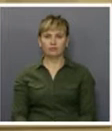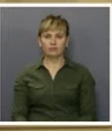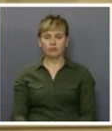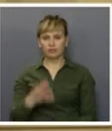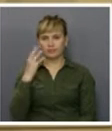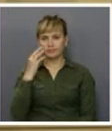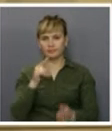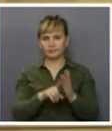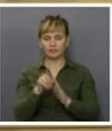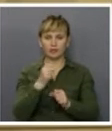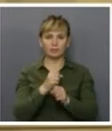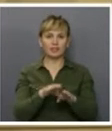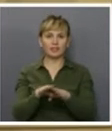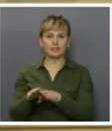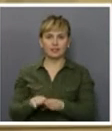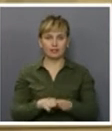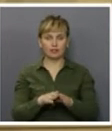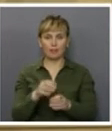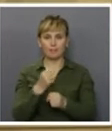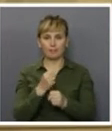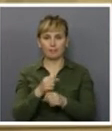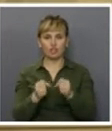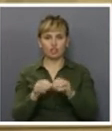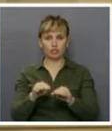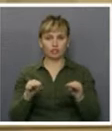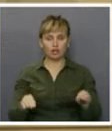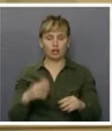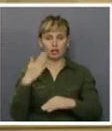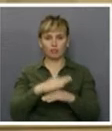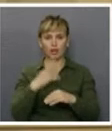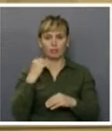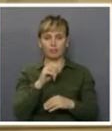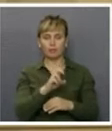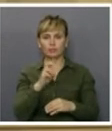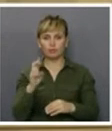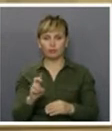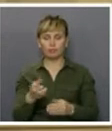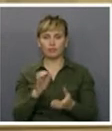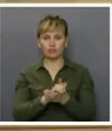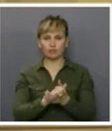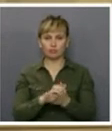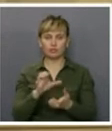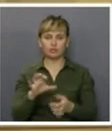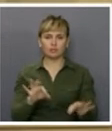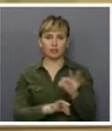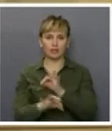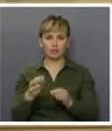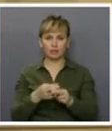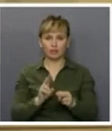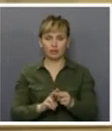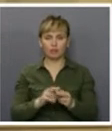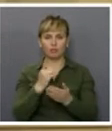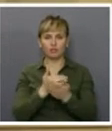В Алматы заработала единая система парковок. Аким Алматы Бауыржан Байбек ознакомился с данным проектом. Градоначальник осмотрел центр